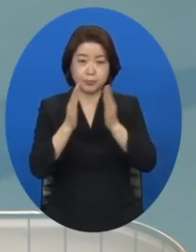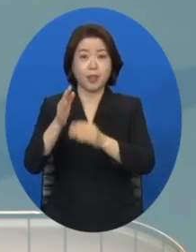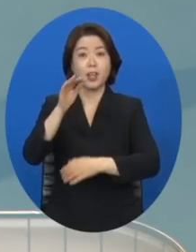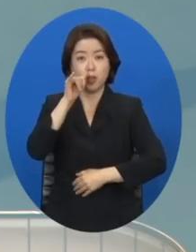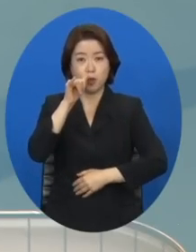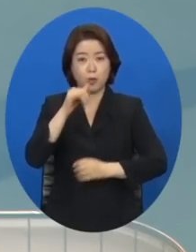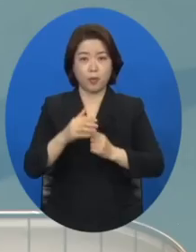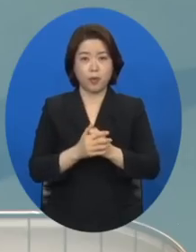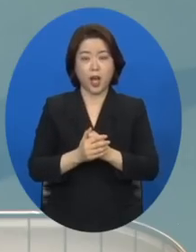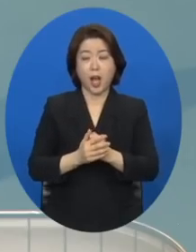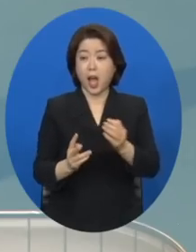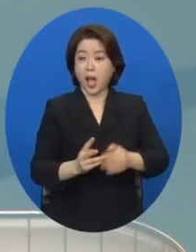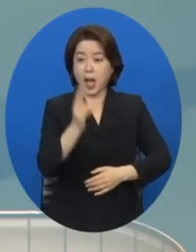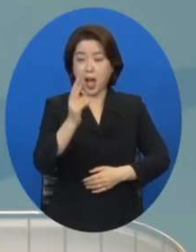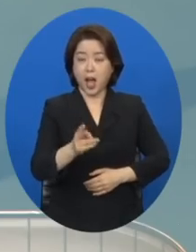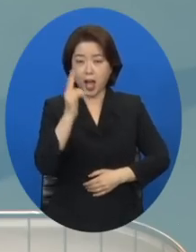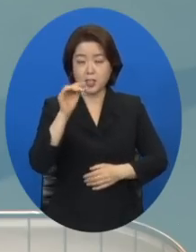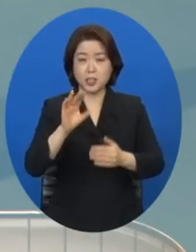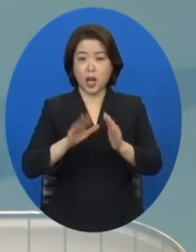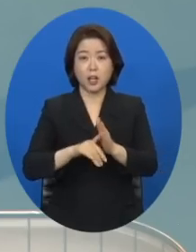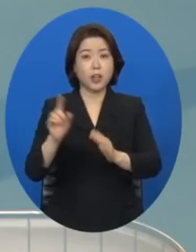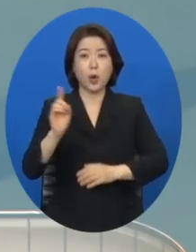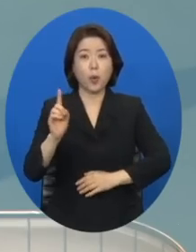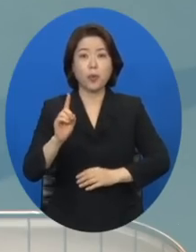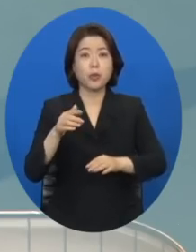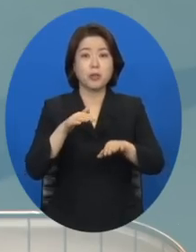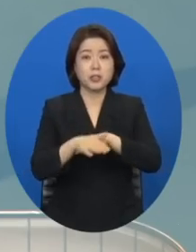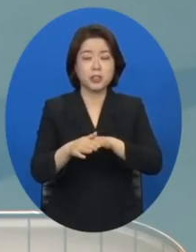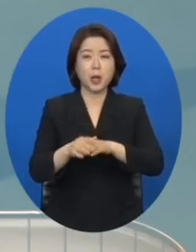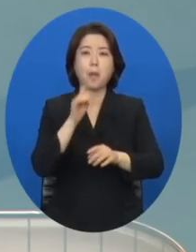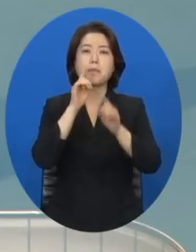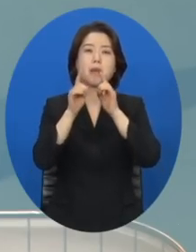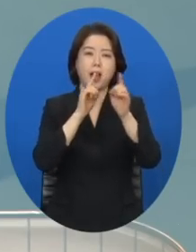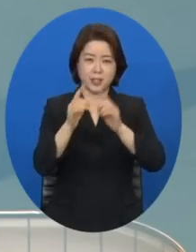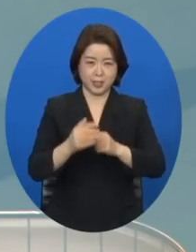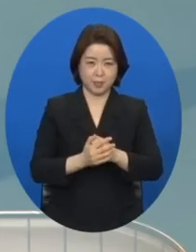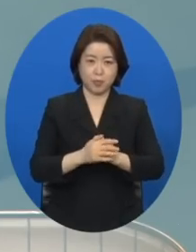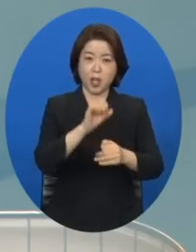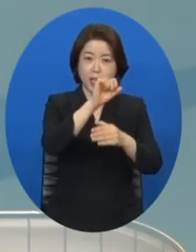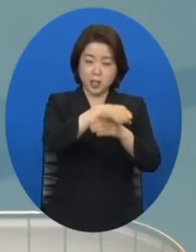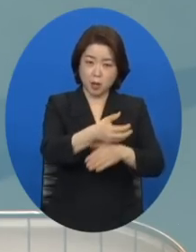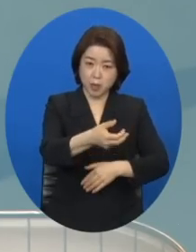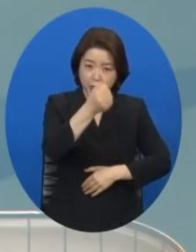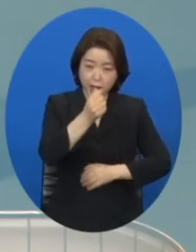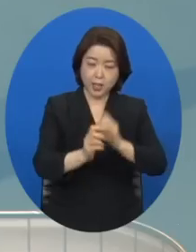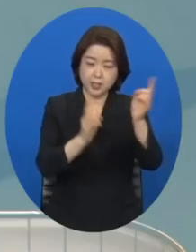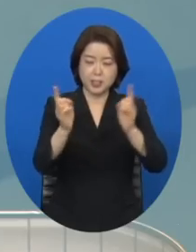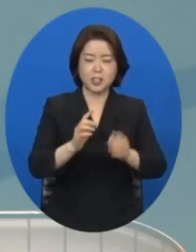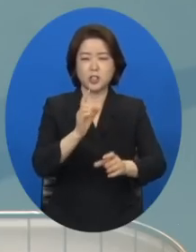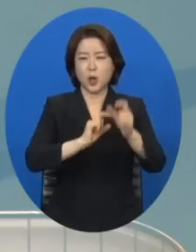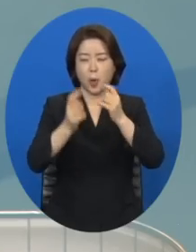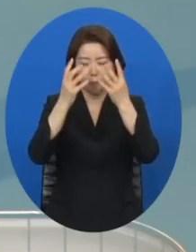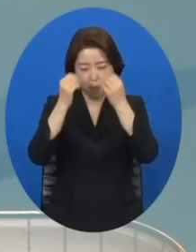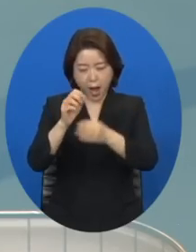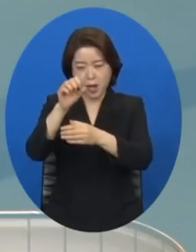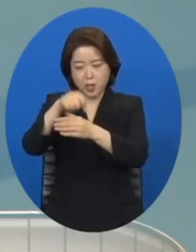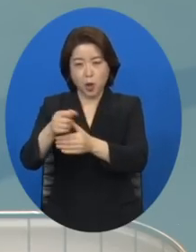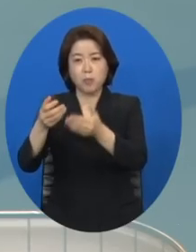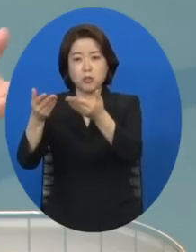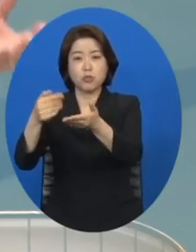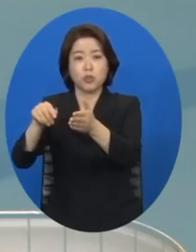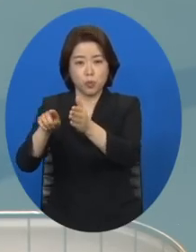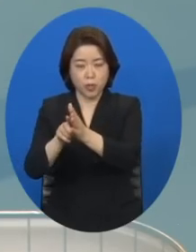때 어떤 방식으로 하냐면 말씀을 하는 거예요 자 2절 말씀에 열매를 맺는 가지는 더 많은 열매를 맺게 하시라고 농부가